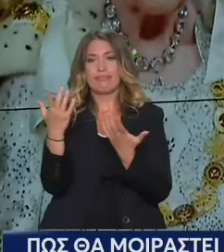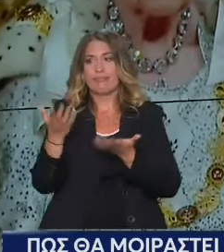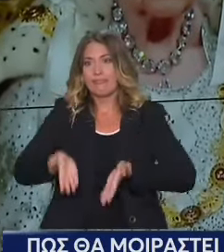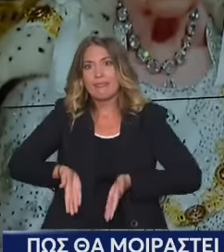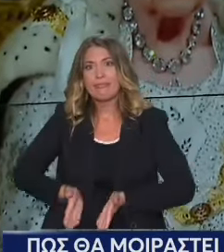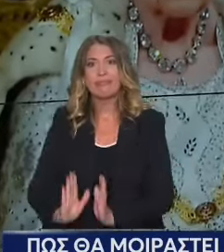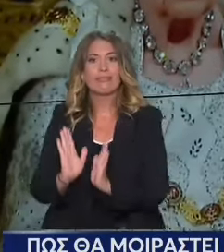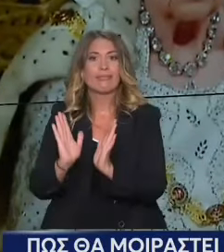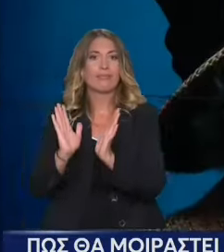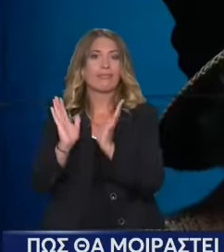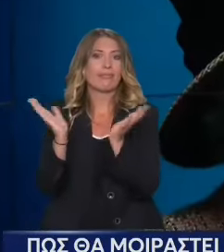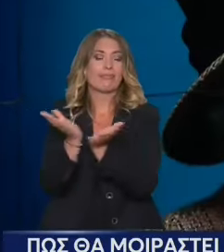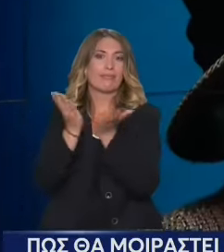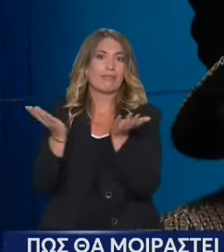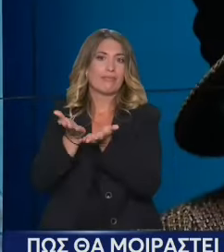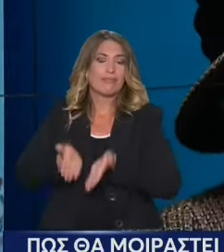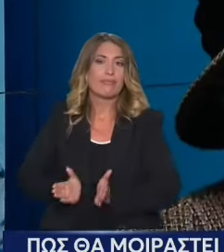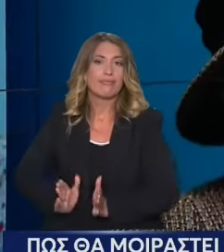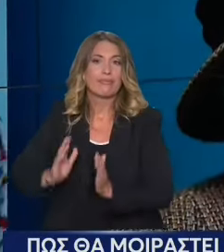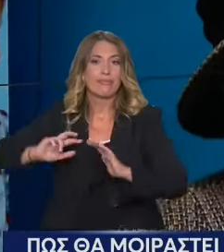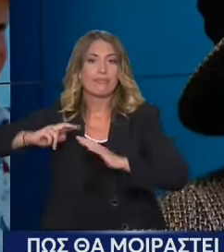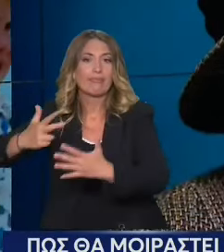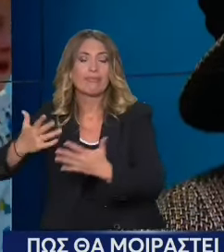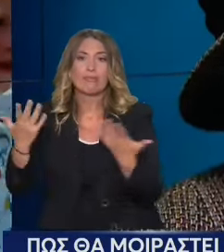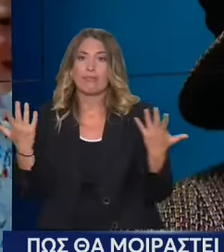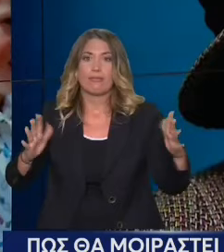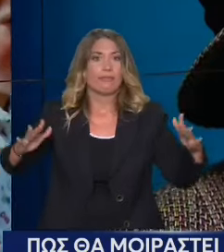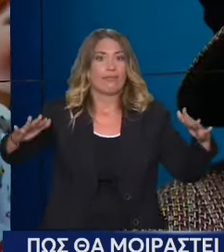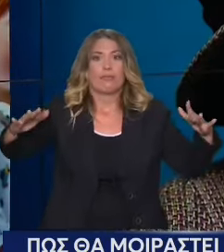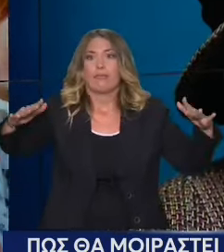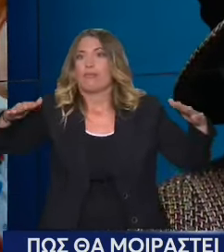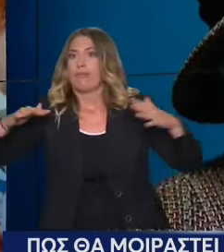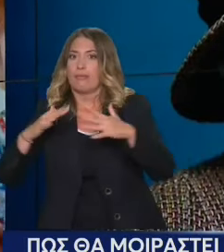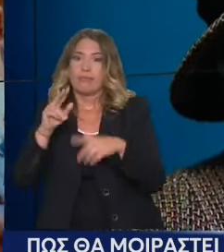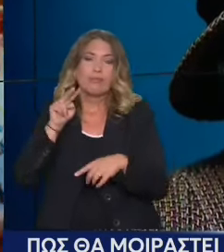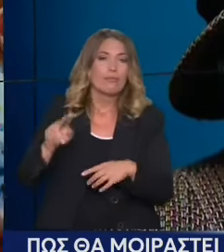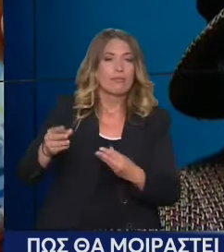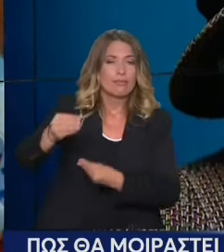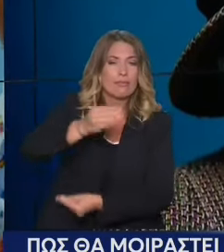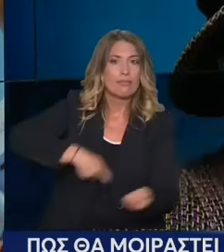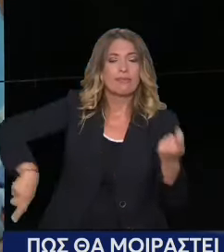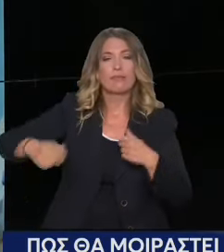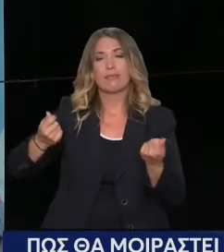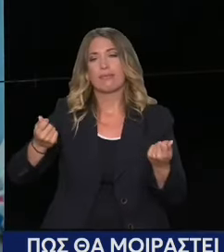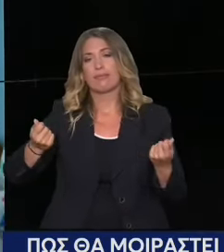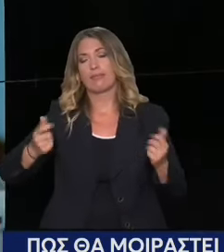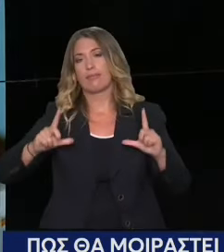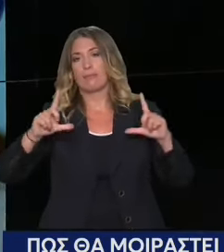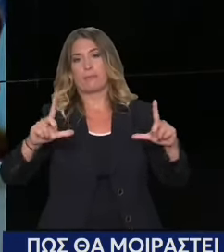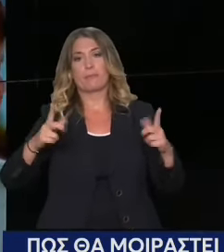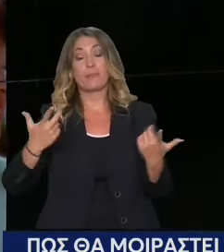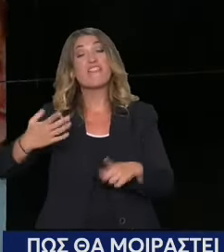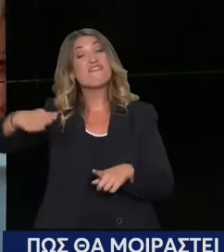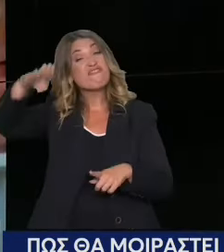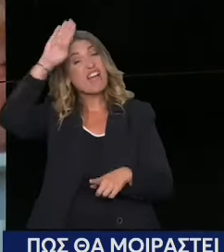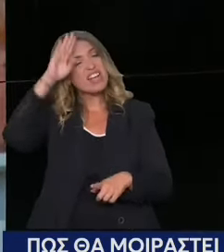ξέρω εγώ, η 8η στη σειρά της διαδοχής και γίνεται χαμός από κόσμο που πάει, από σουβενίρς που βγαίνουν. Η βασιλεία βγάζει